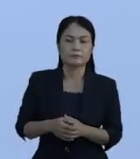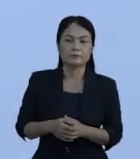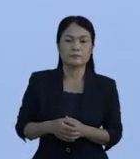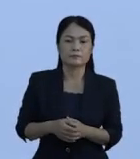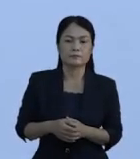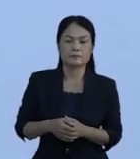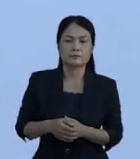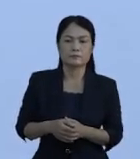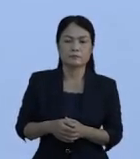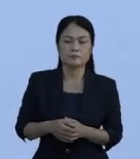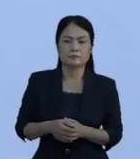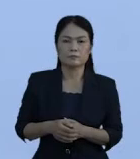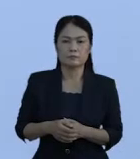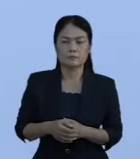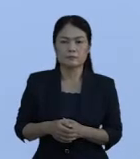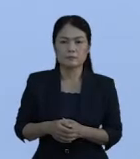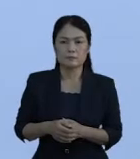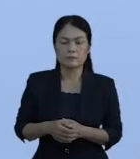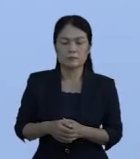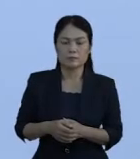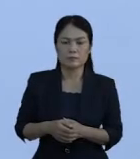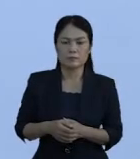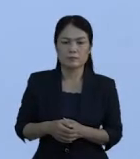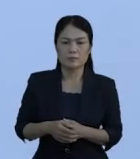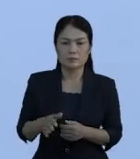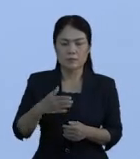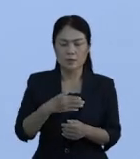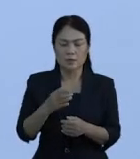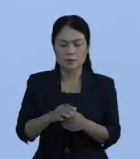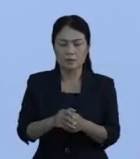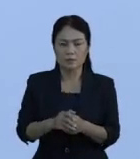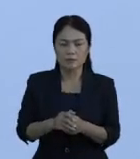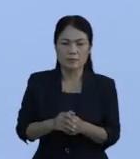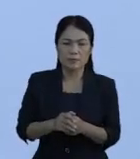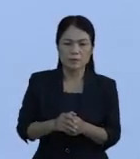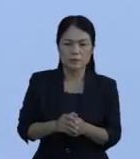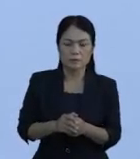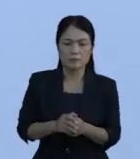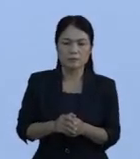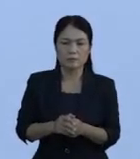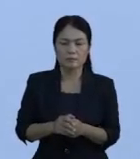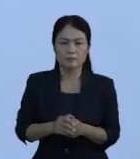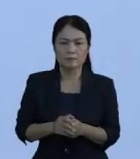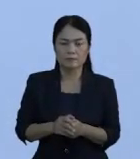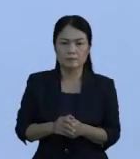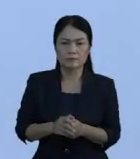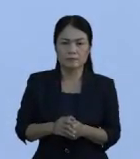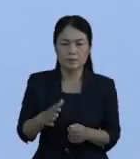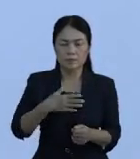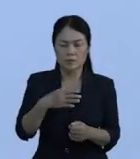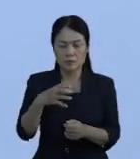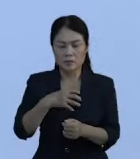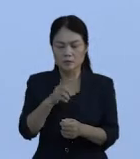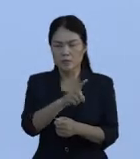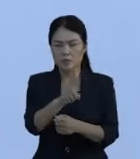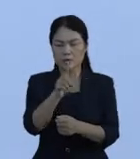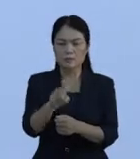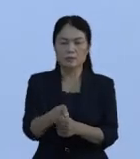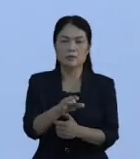ai nhỉ và chẳng dự dự cụ bạn cụ hỏi lấy cụ trong su ta câu giả